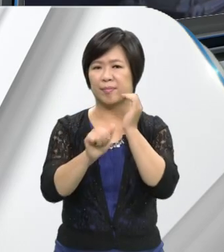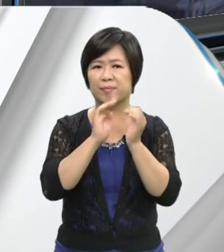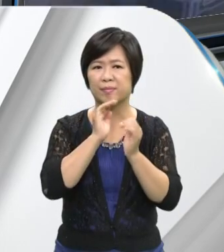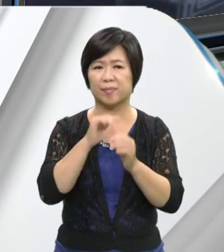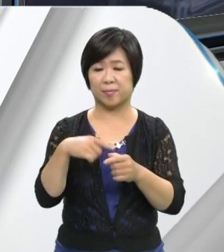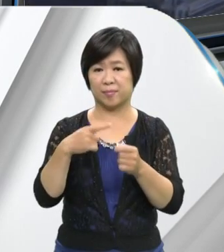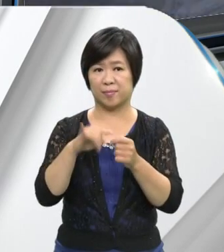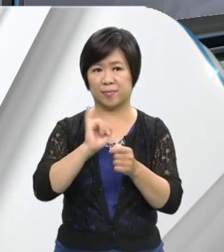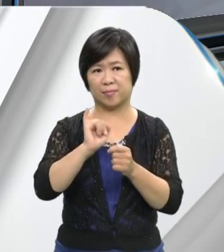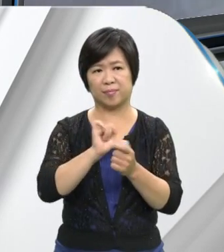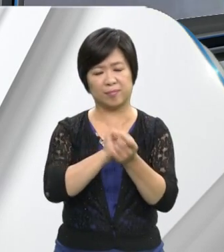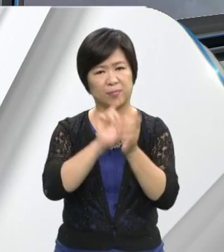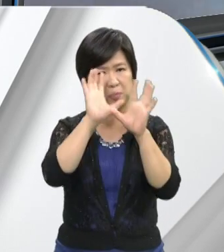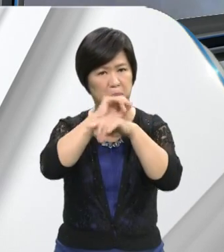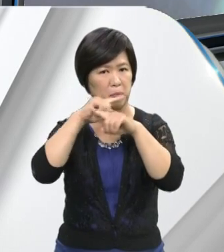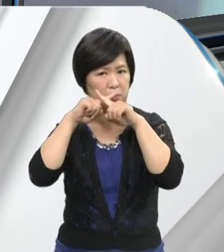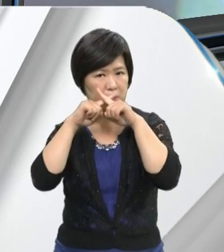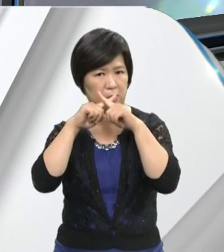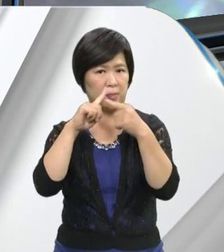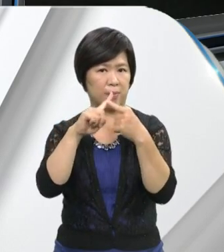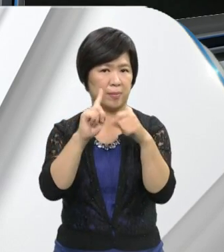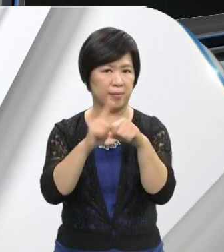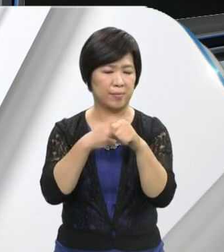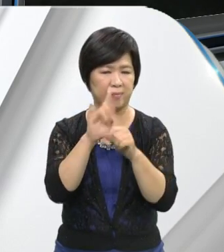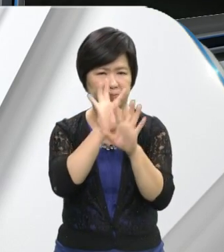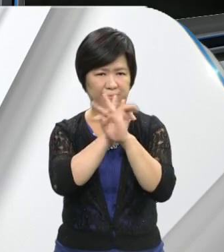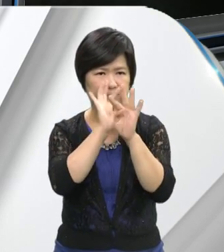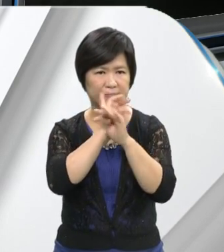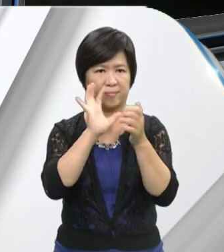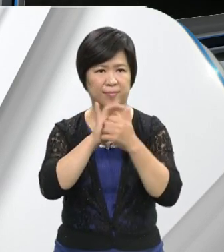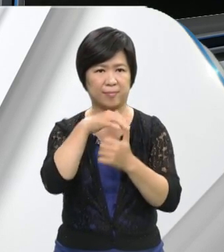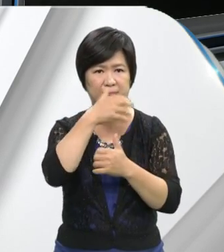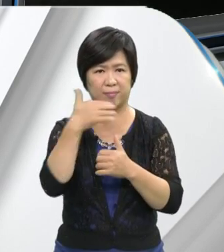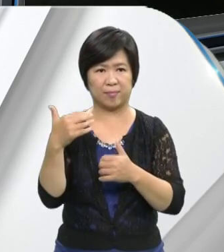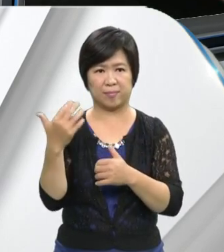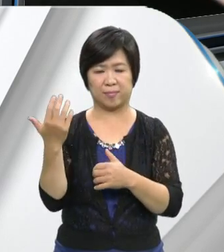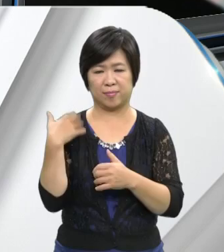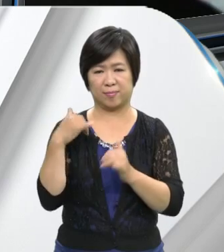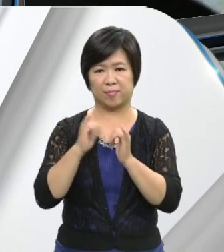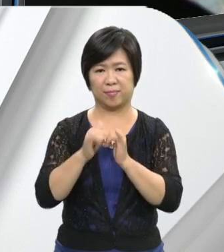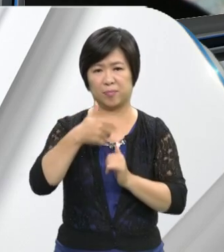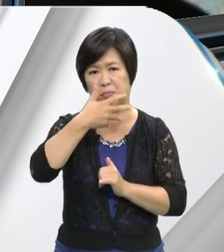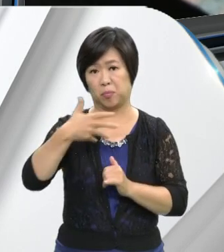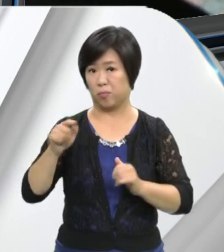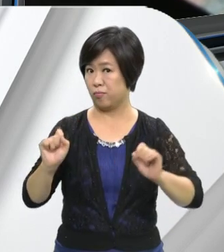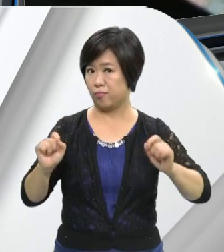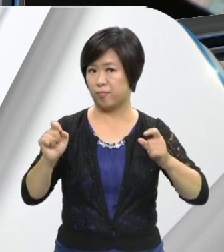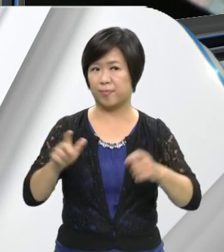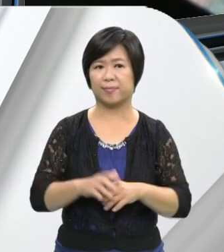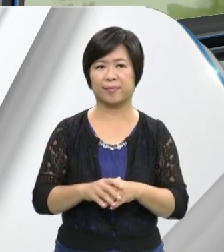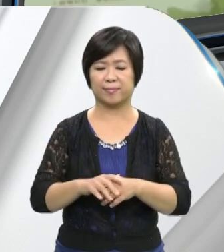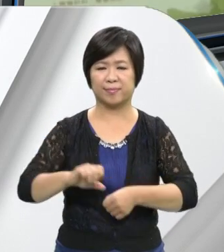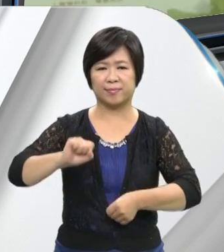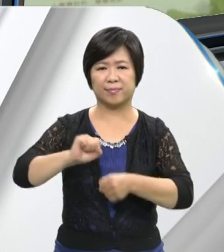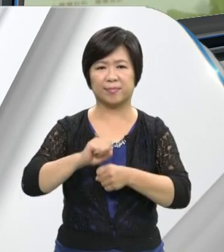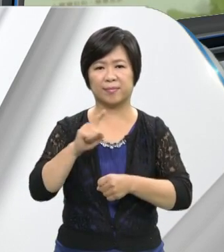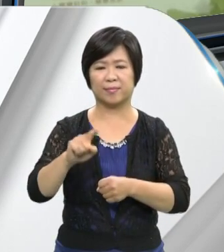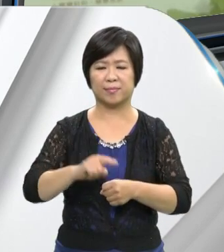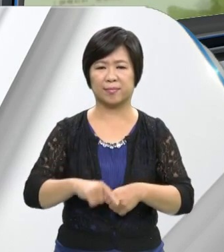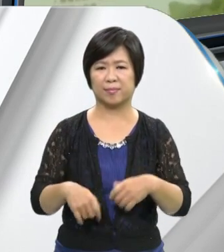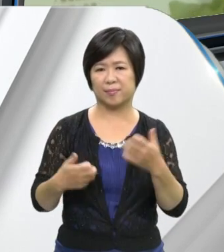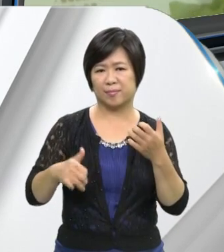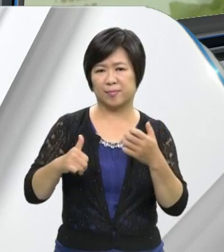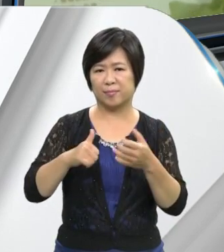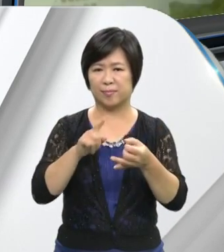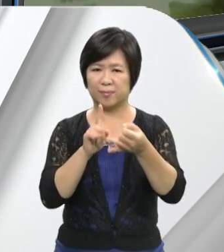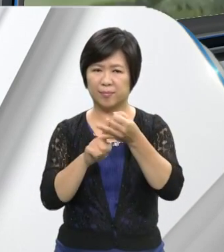泰的避免，那人性的探索，曲风那根据个人名家路线没强调，今年的就是蓝